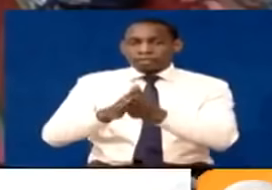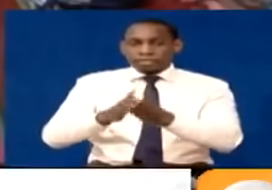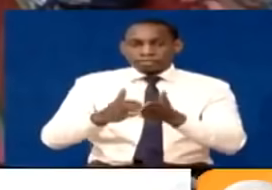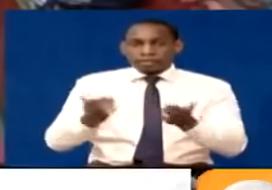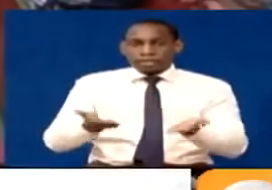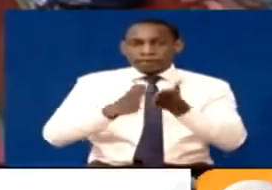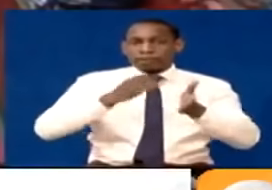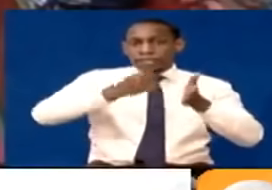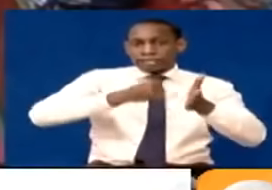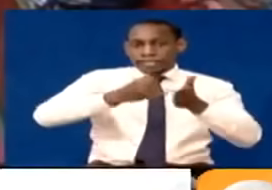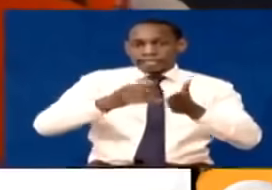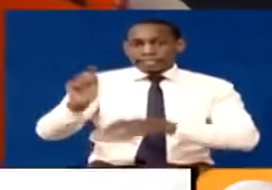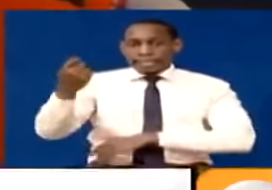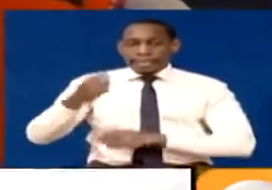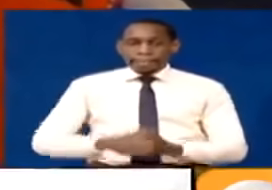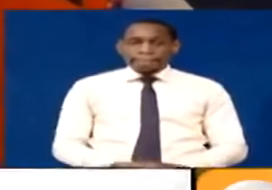kufufua viwanda vya humu nchini.